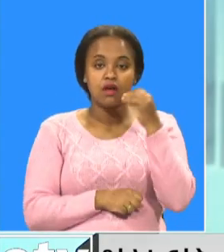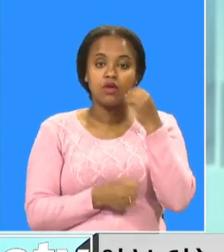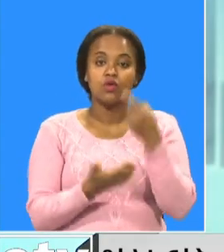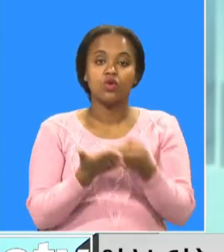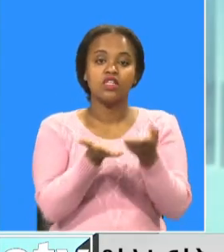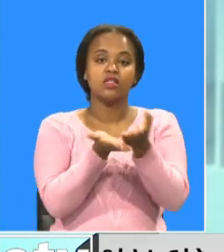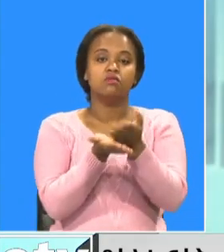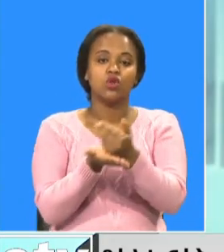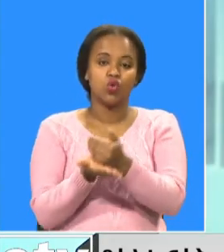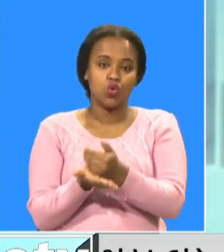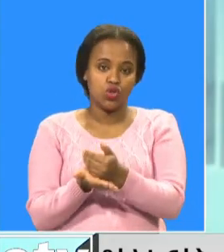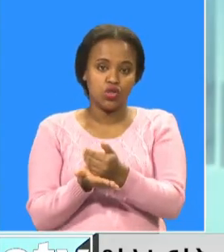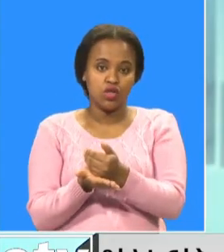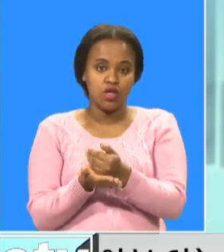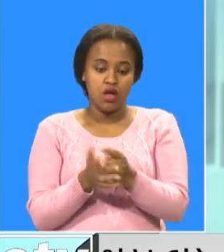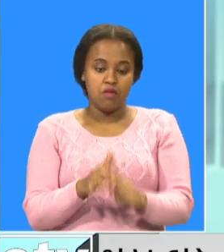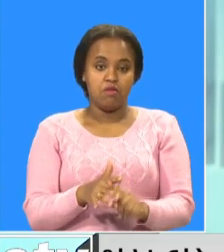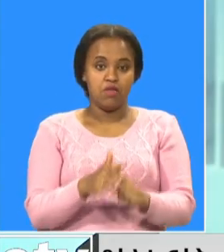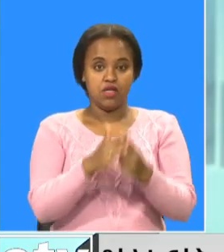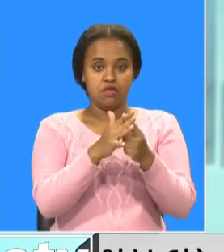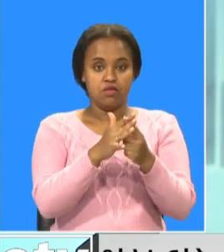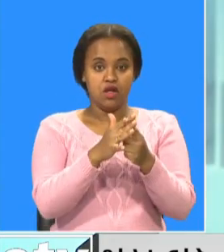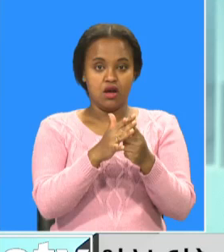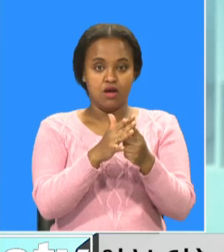ምርቶች መጀመሪያ